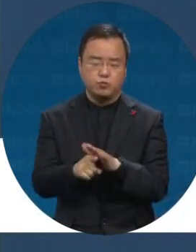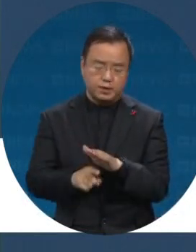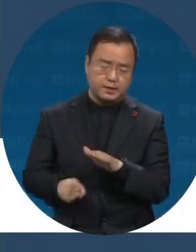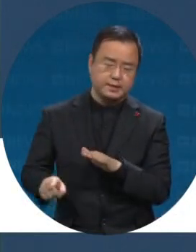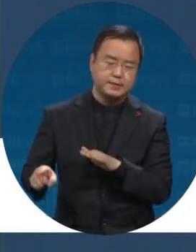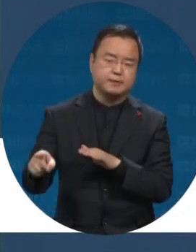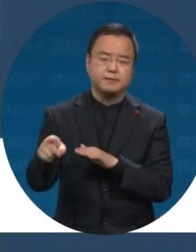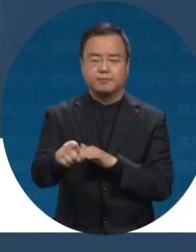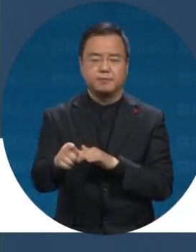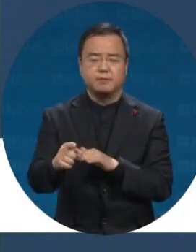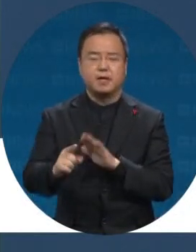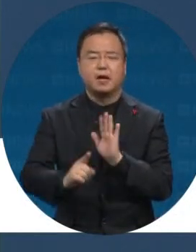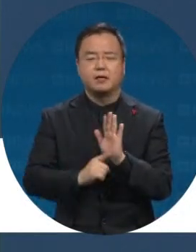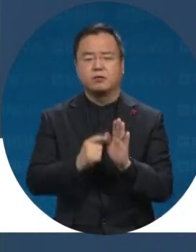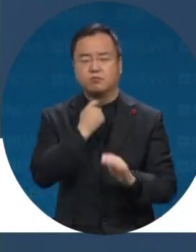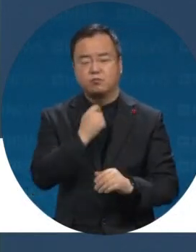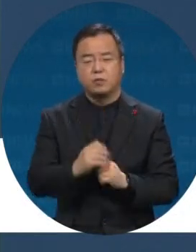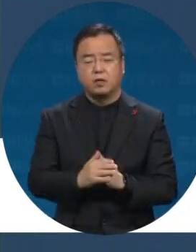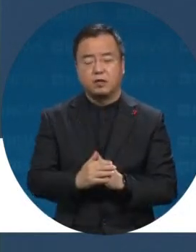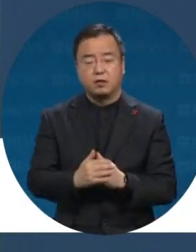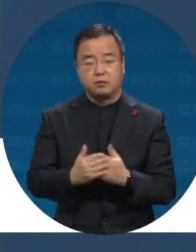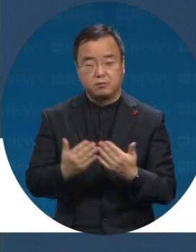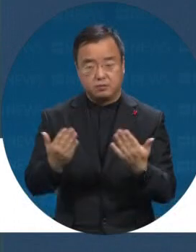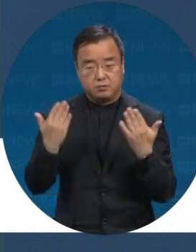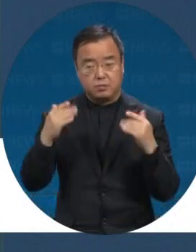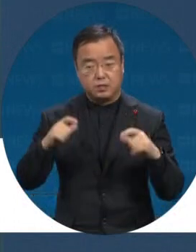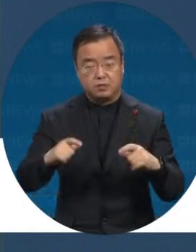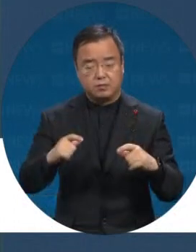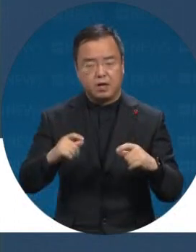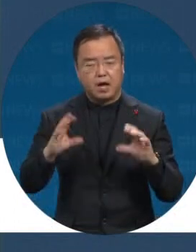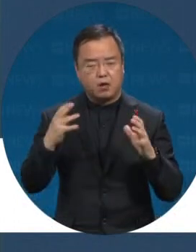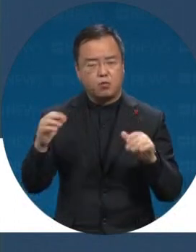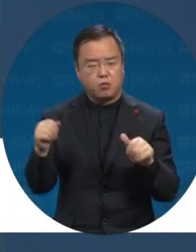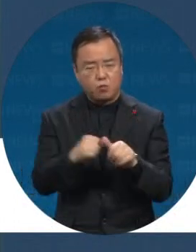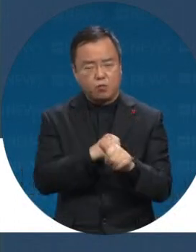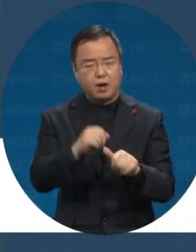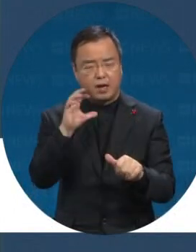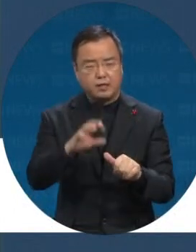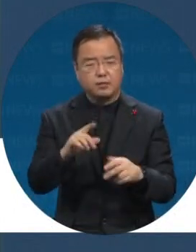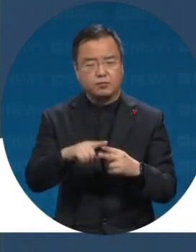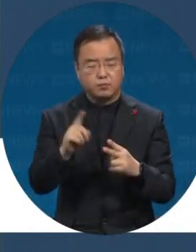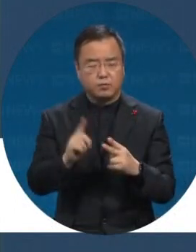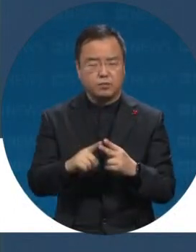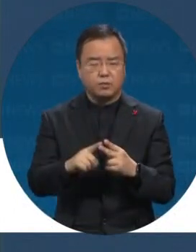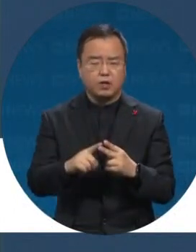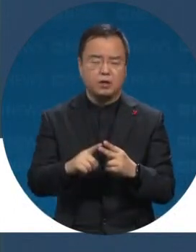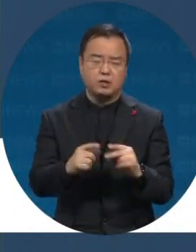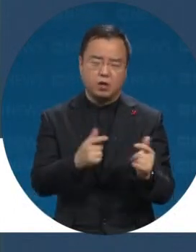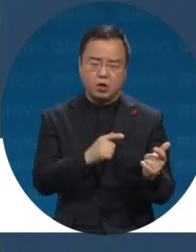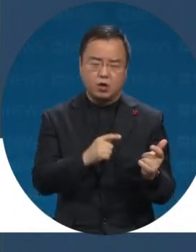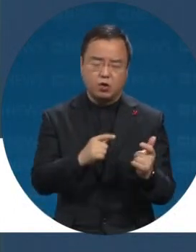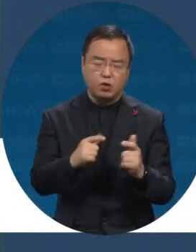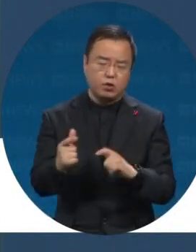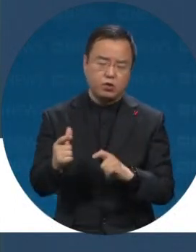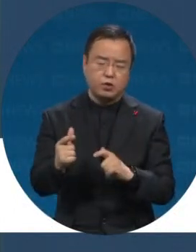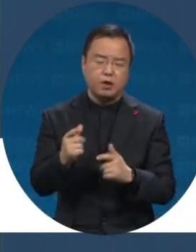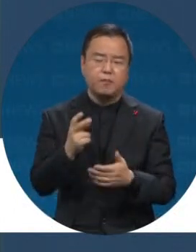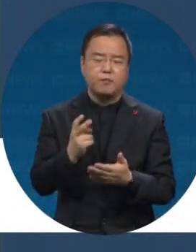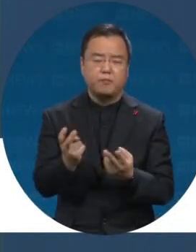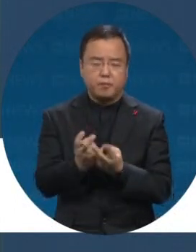안타깝기도 학교가 거의 소송반입니다 아동학대 처벌과 관련된 매뉴얼 계정이 지금 절실하게 필요하구요